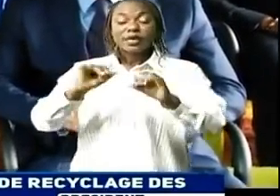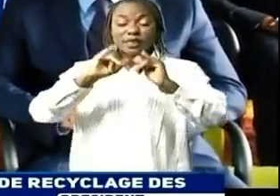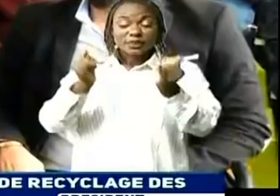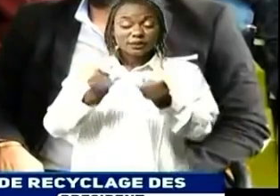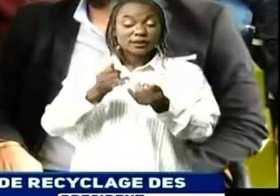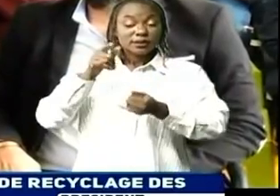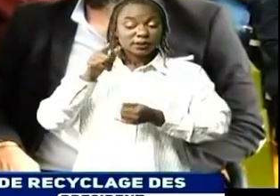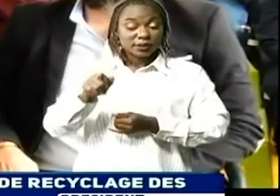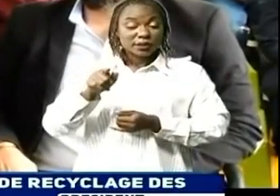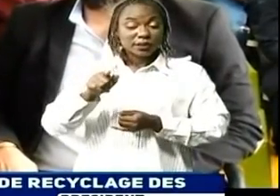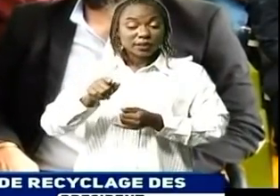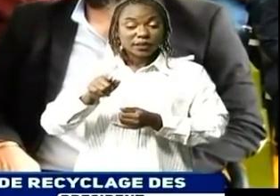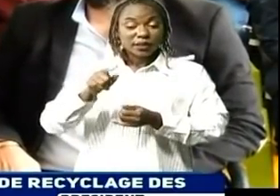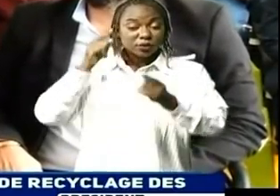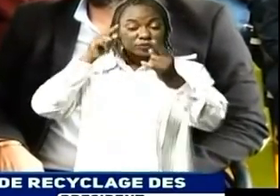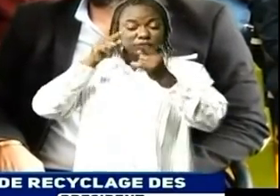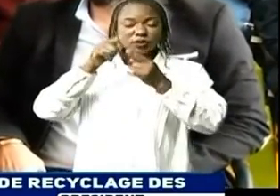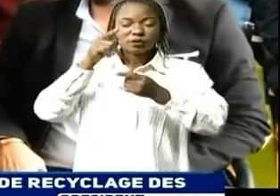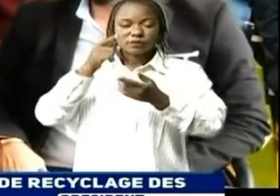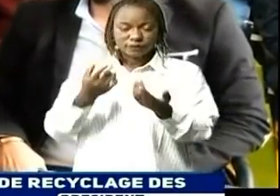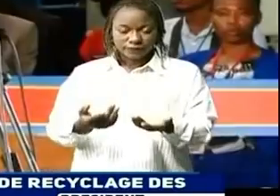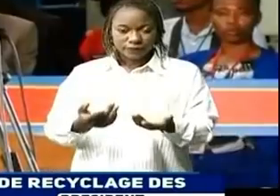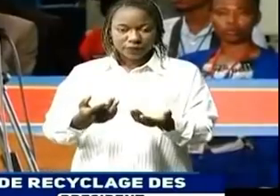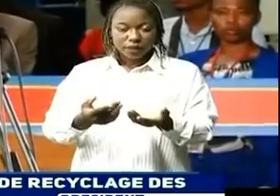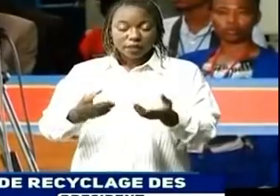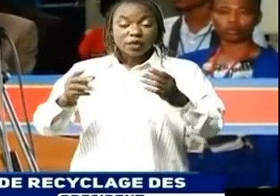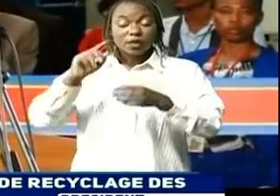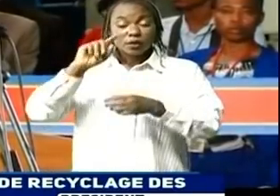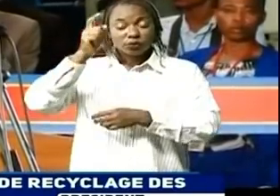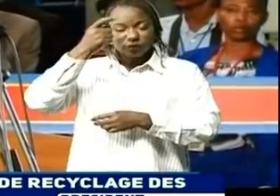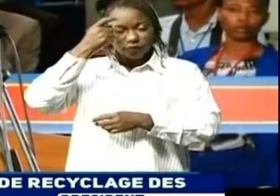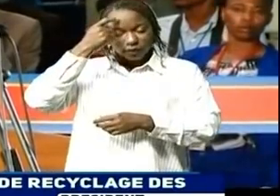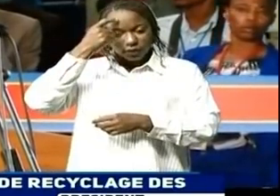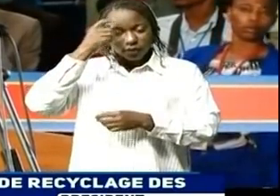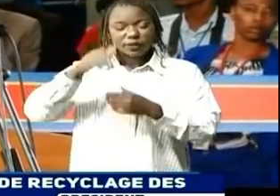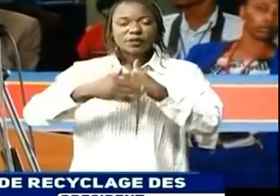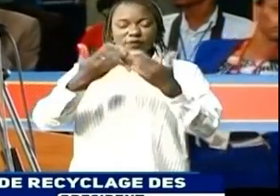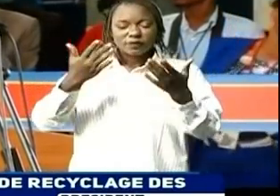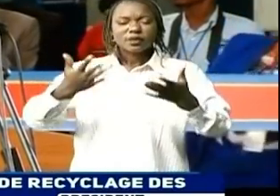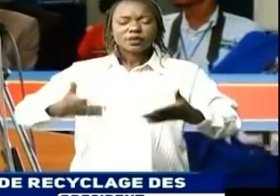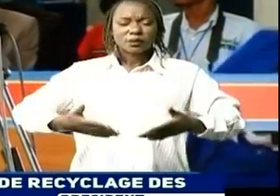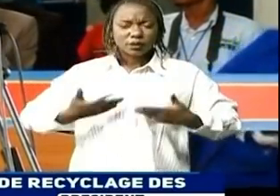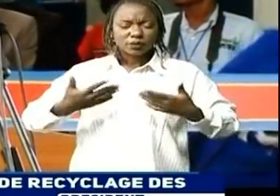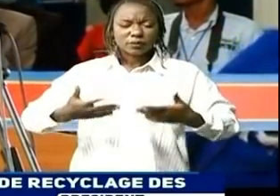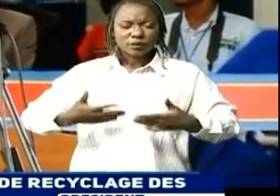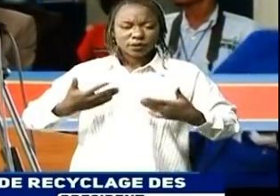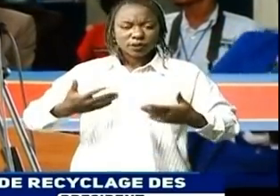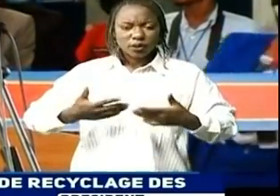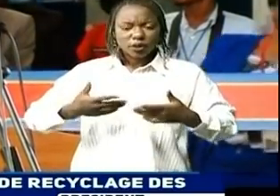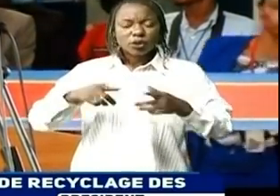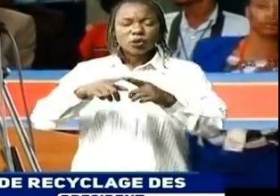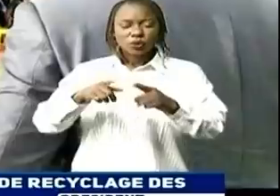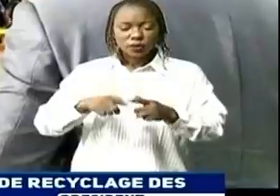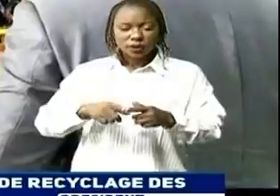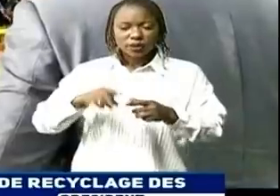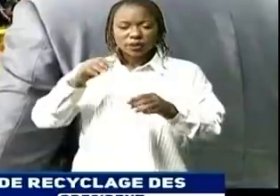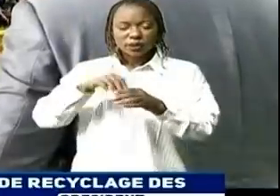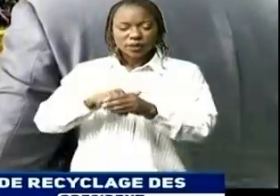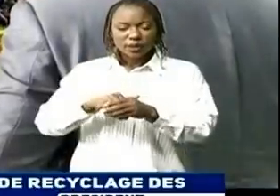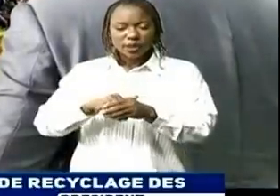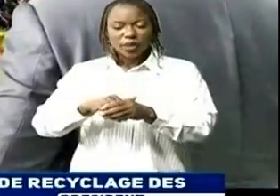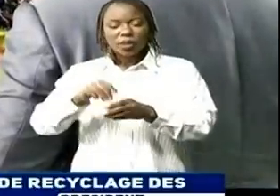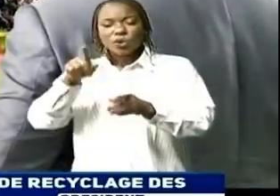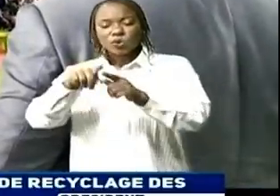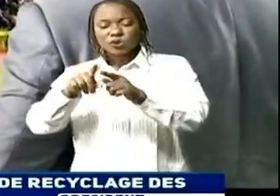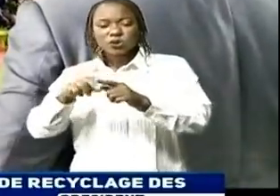Kintoko Okeplast. Le gouverneur de la ville de Kinshasa, Gentiline Kobila, s'en réjouit. Ce schéma s'inscrit dans la lutte que l'hôtel